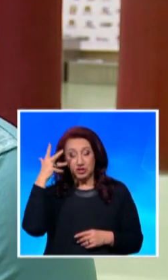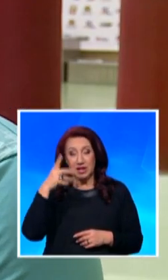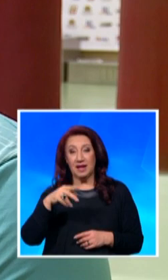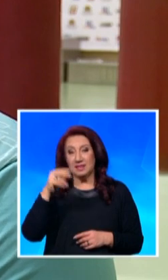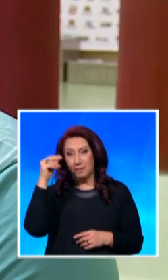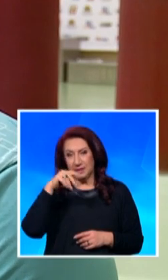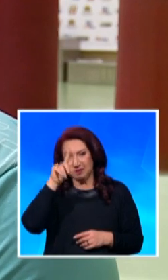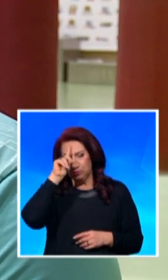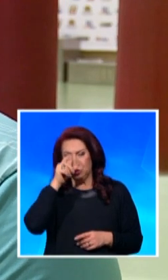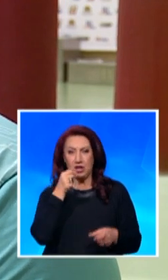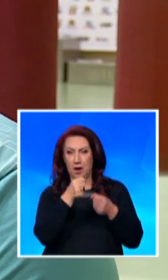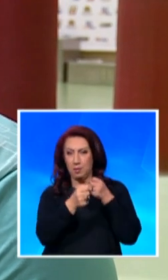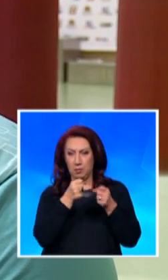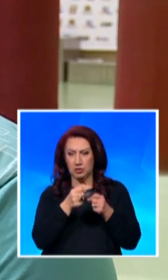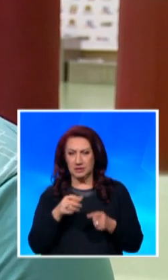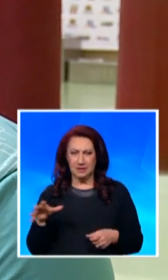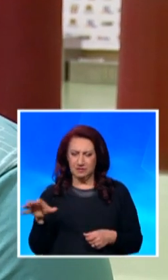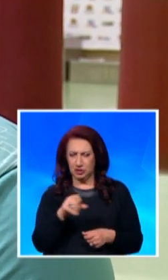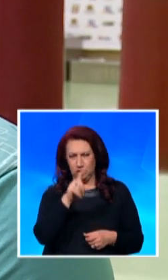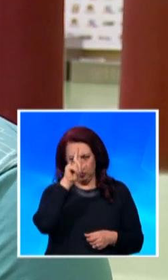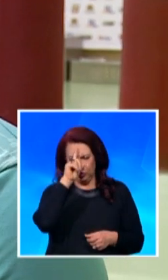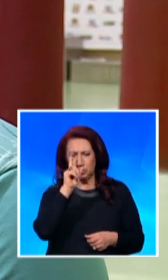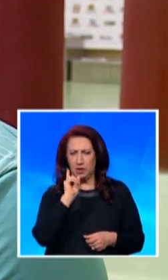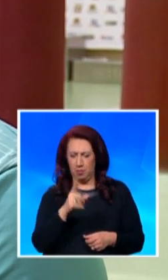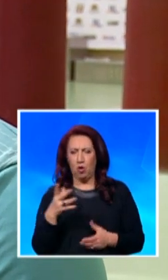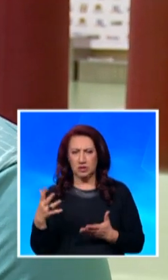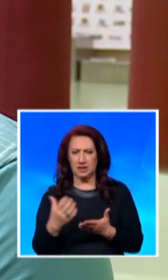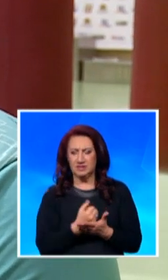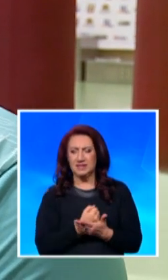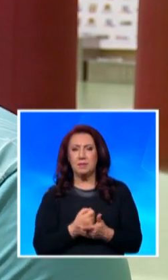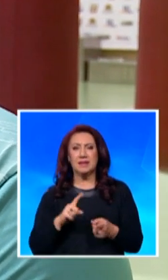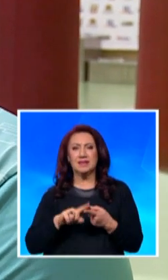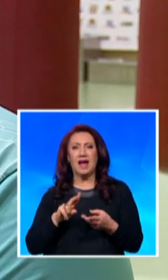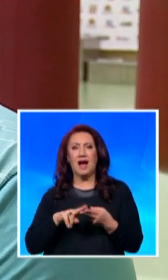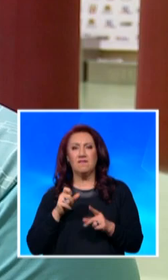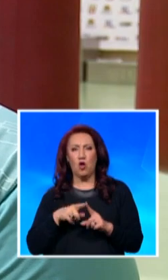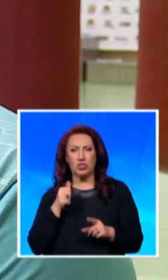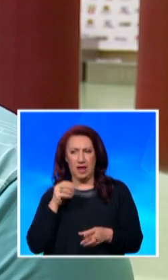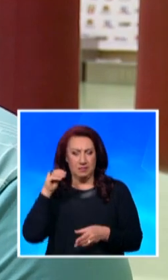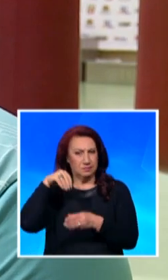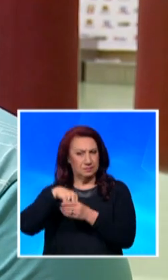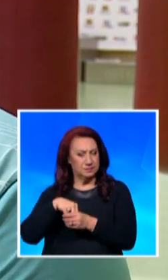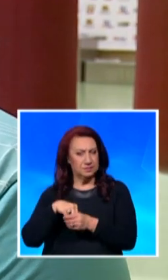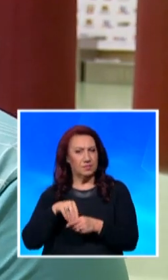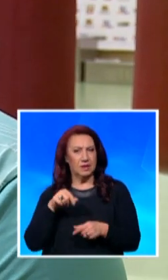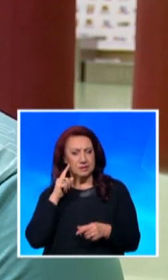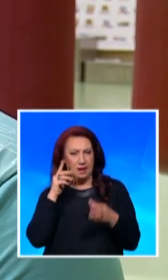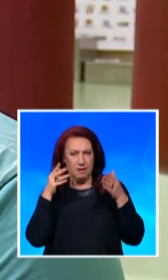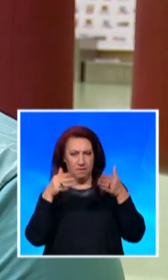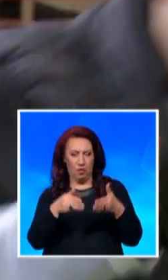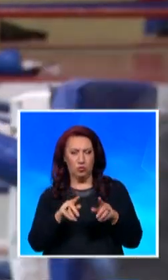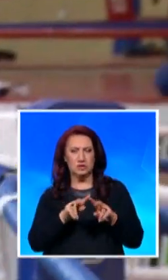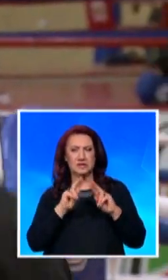Всички момичета имат шансове да вземат квоти, говоря за 4-те олимпийски категории, така че сега сме се концентрирани за световното първенство, което е края на